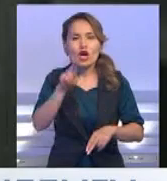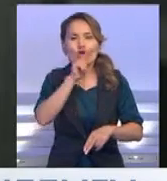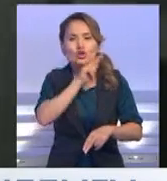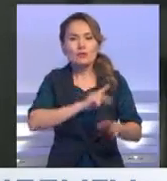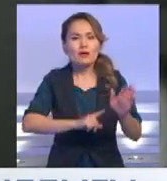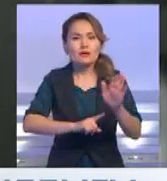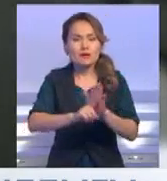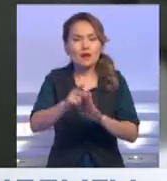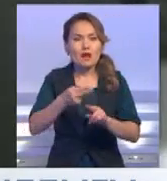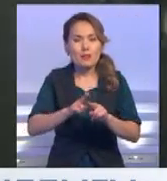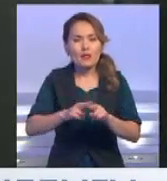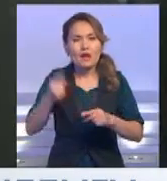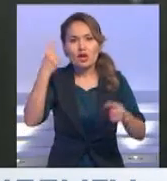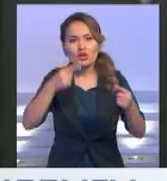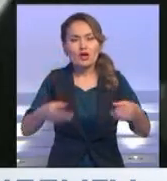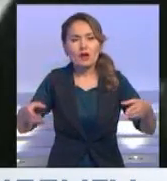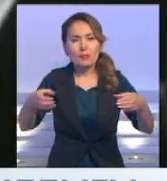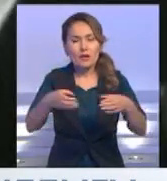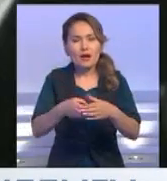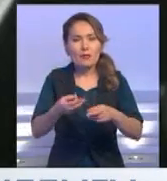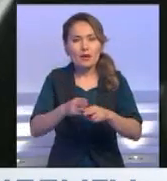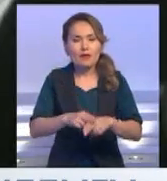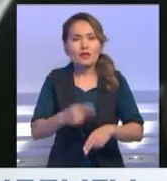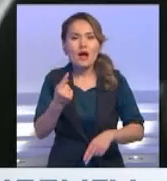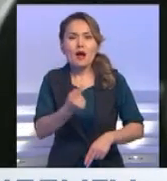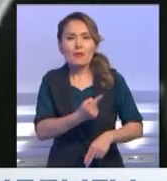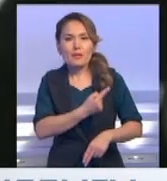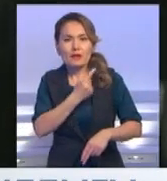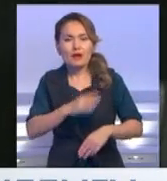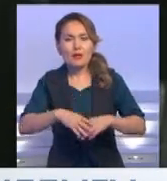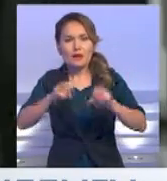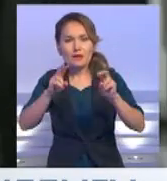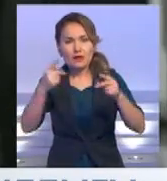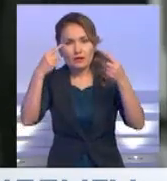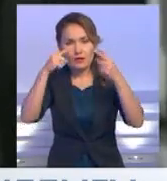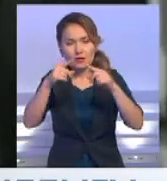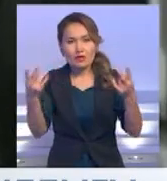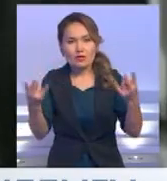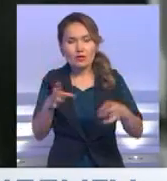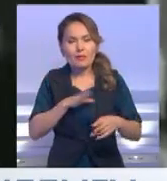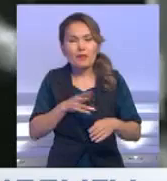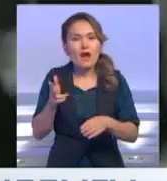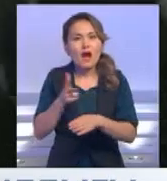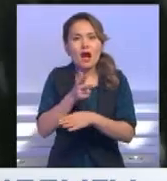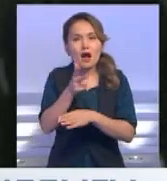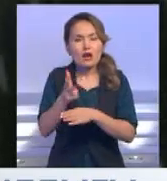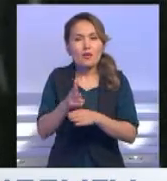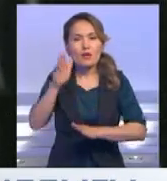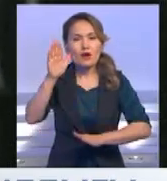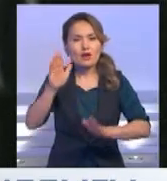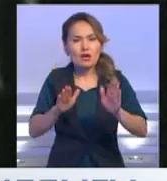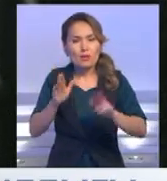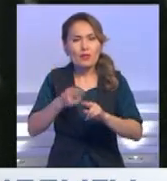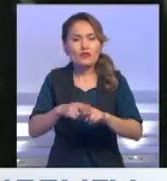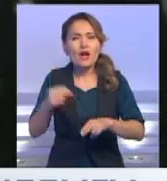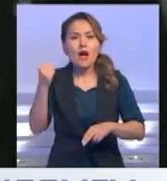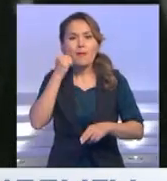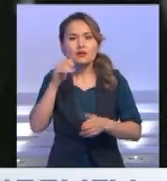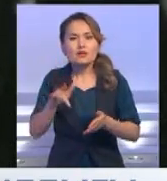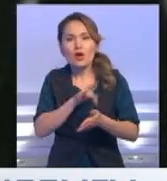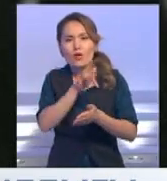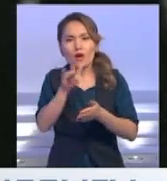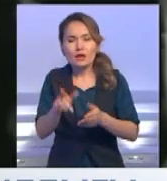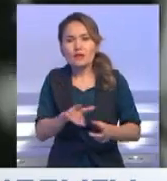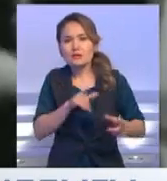жатқан шақта шығармашылық жұмымен қатар білікті техникалық мамандар да қажет еді. Операторлар мен режиссерлардың көбісі Мәскеуге,